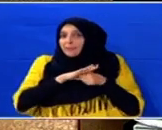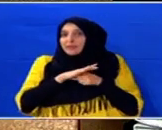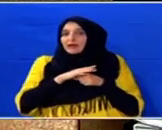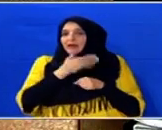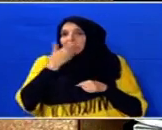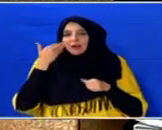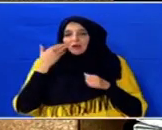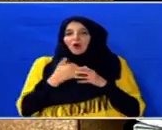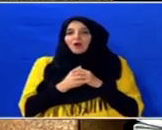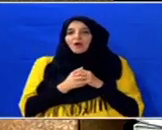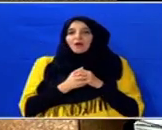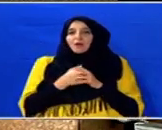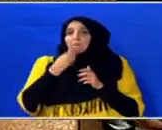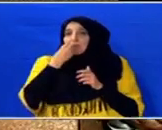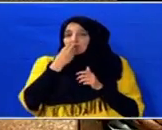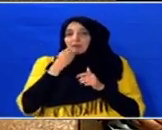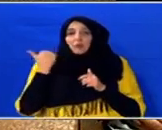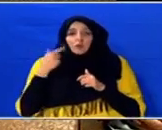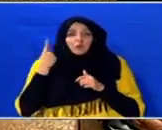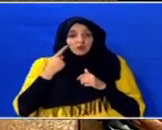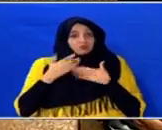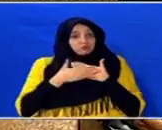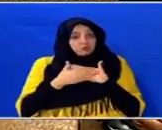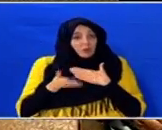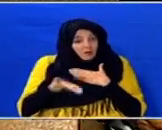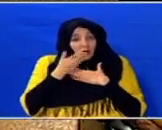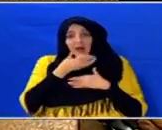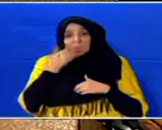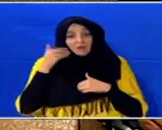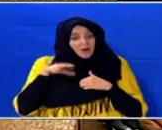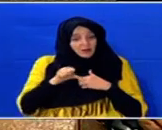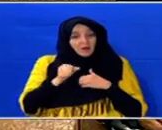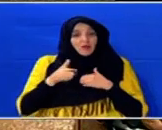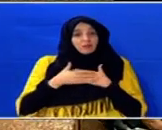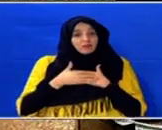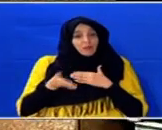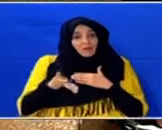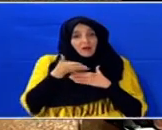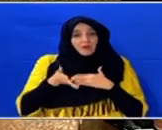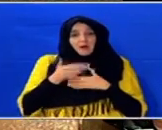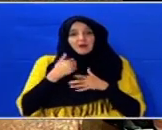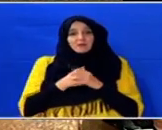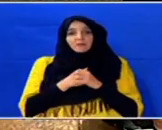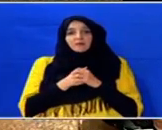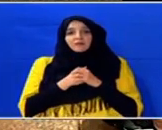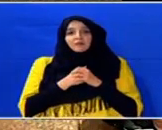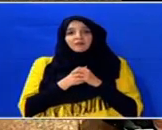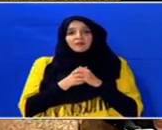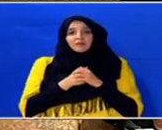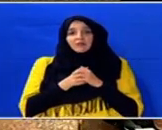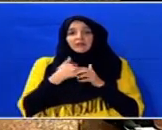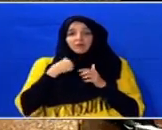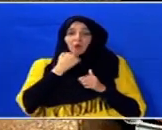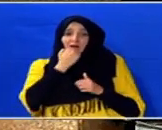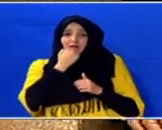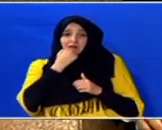وسمو دوك أنا نغسلها نقولها صومي، دائما نضغط عليها نقولها صومي صومي صومي، قلت لها راني عندي اثم كراي نغسل فيها هكذا، وهي